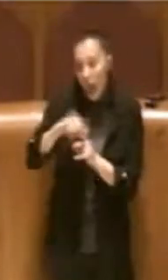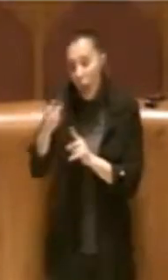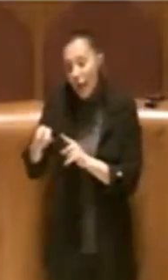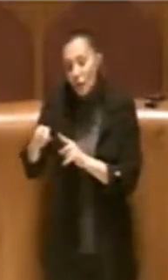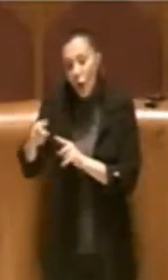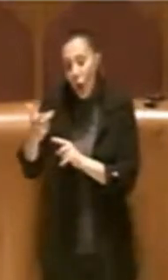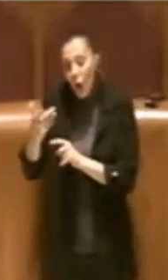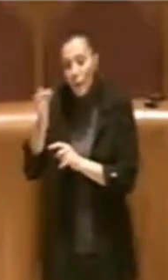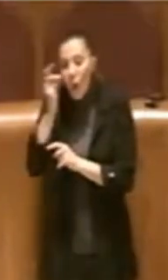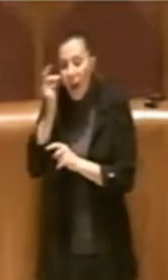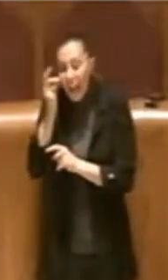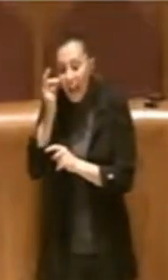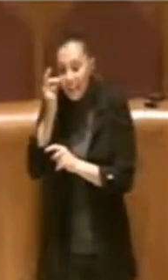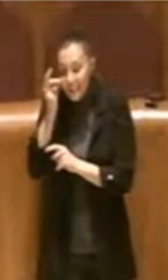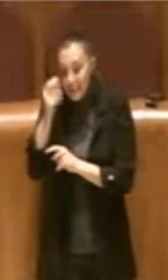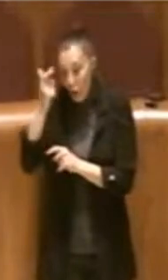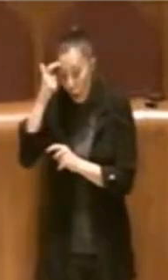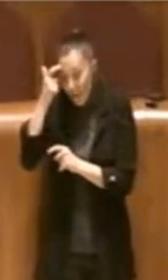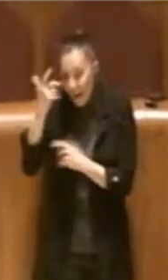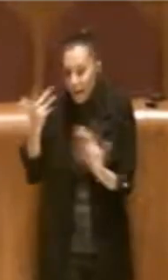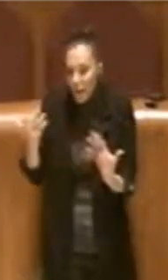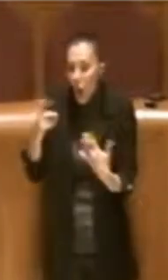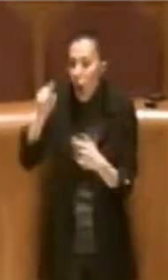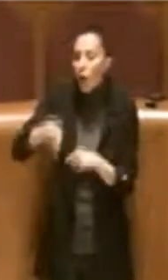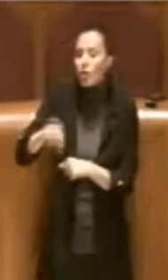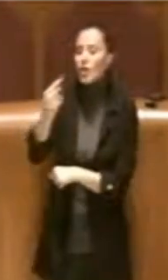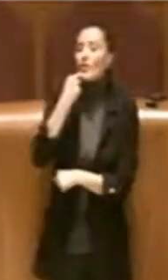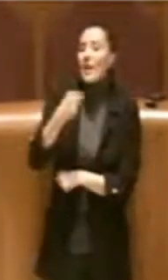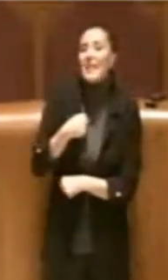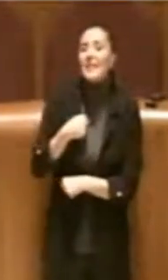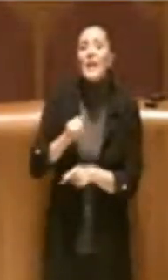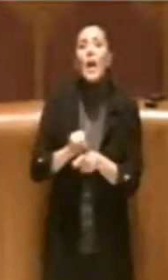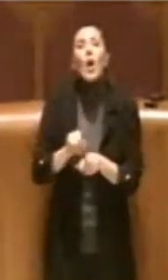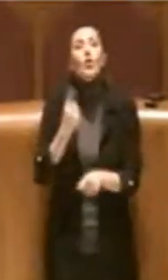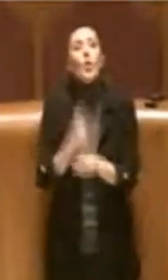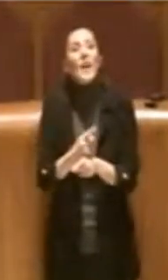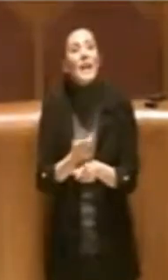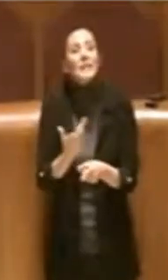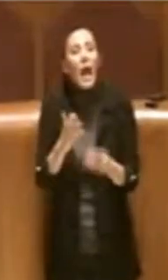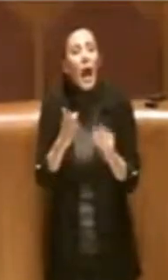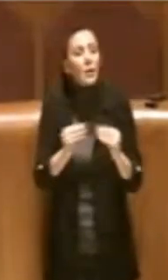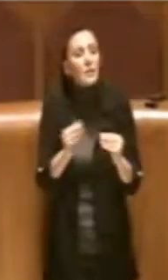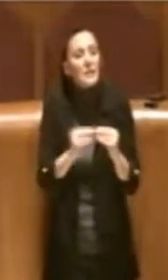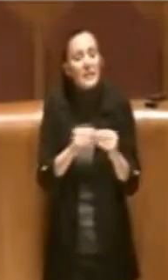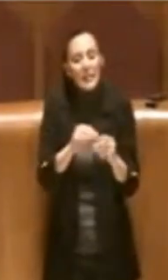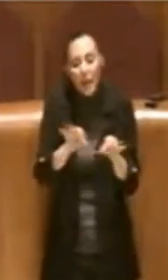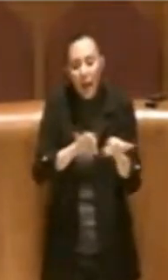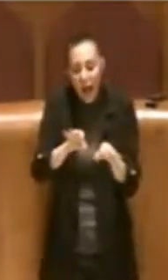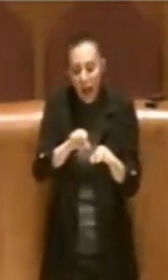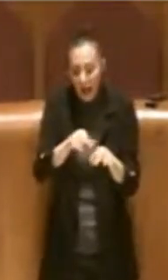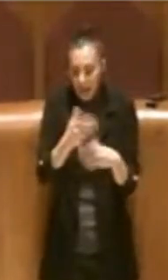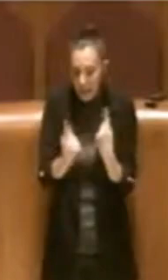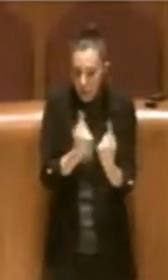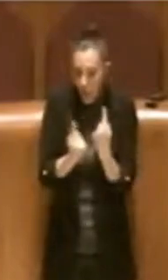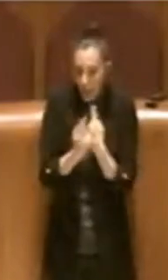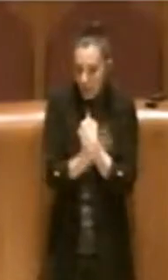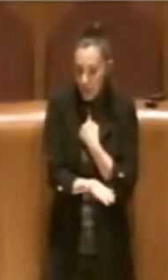praticamente oggi ci viene a dire sistemate le cose e, come giustamente ha detto l'assessore